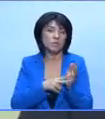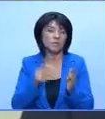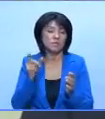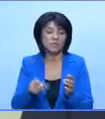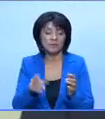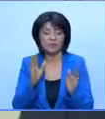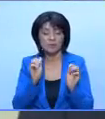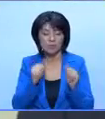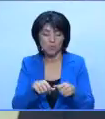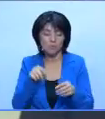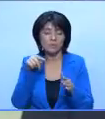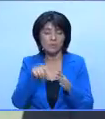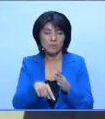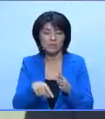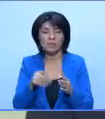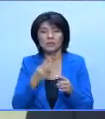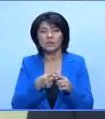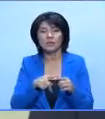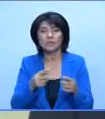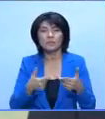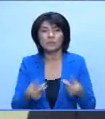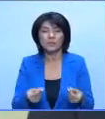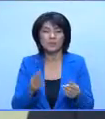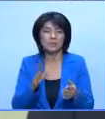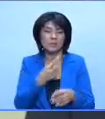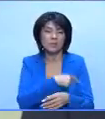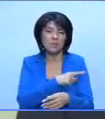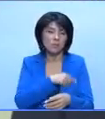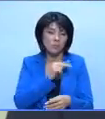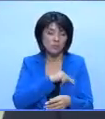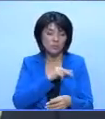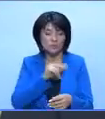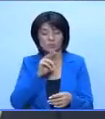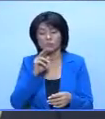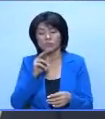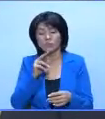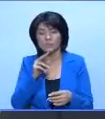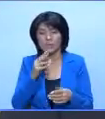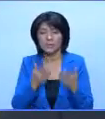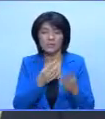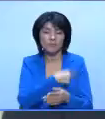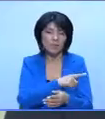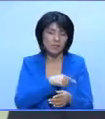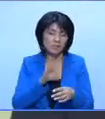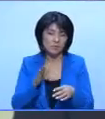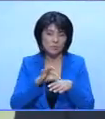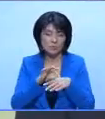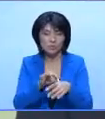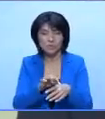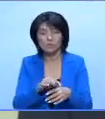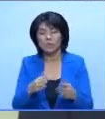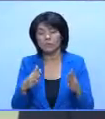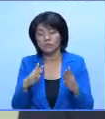апарады, поликлиникаға апарады, жұмыстың басына апарып, жұмыс басынан алып келіп, үйінен алып кетеді де